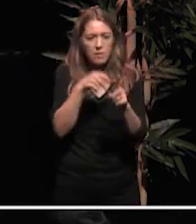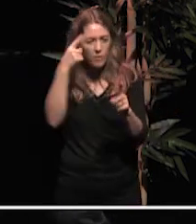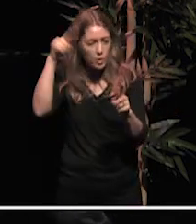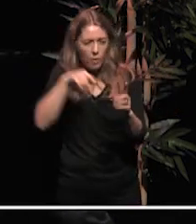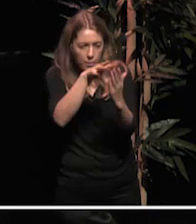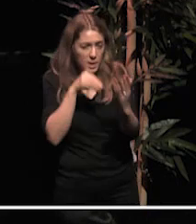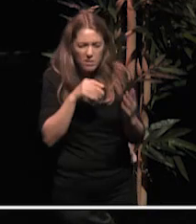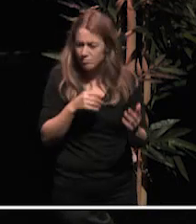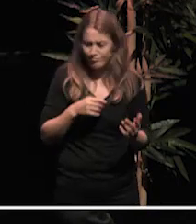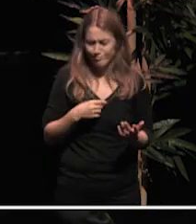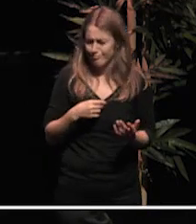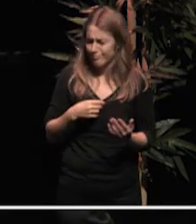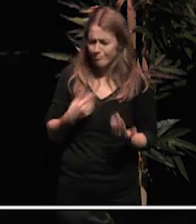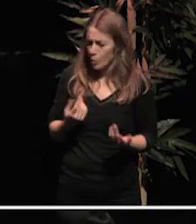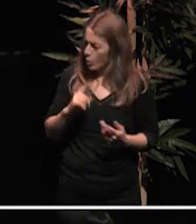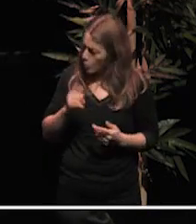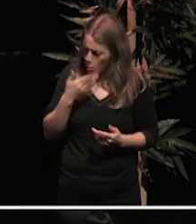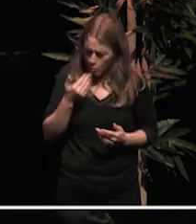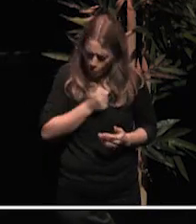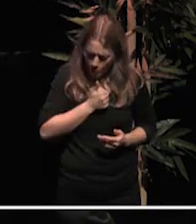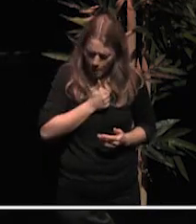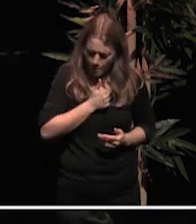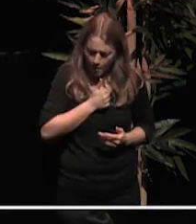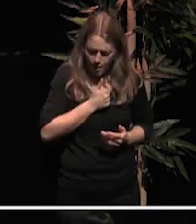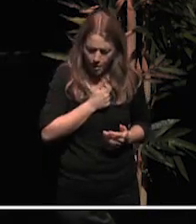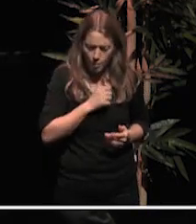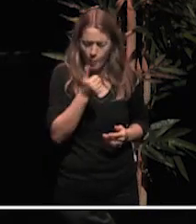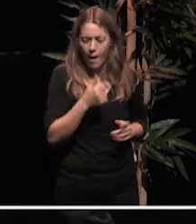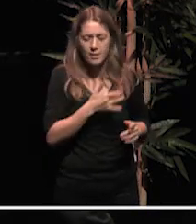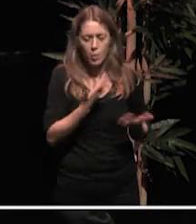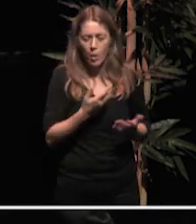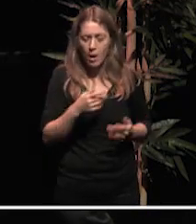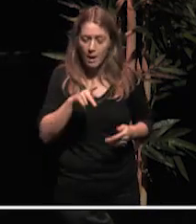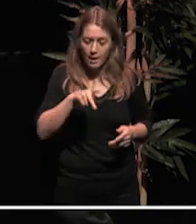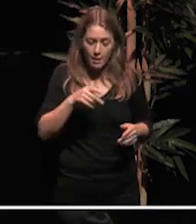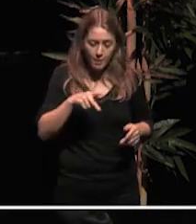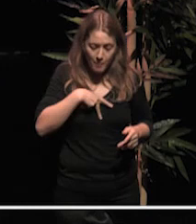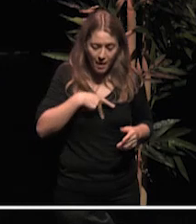de faire du copier-coller de la vie des autres, la chose la plus importante qu'on puisse faire, c'est de faire de sa vie un original.